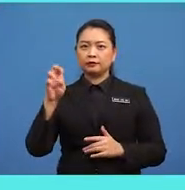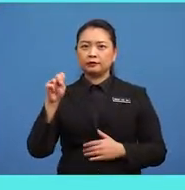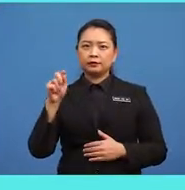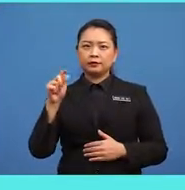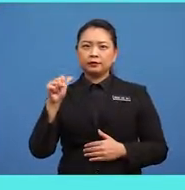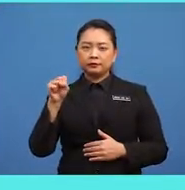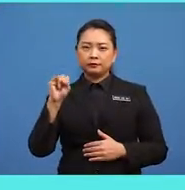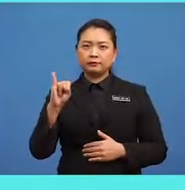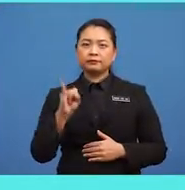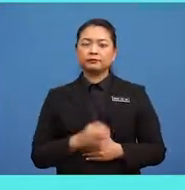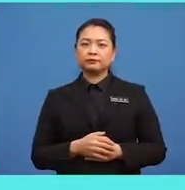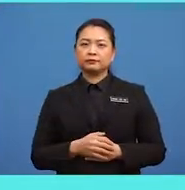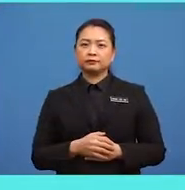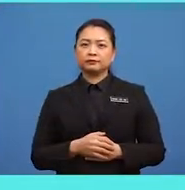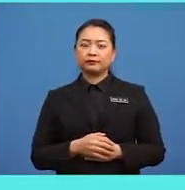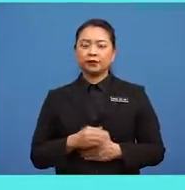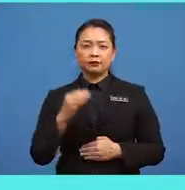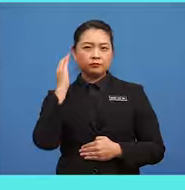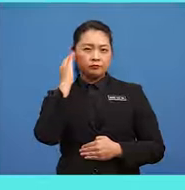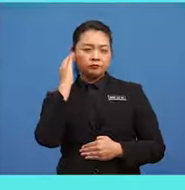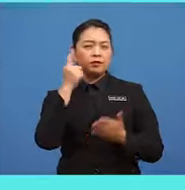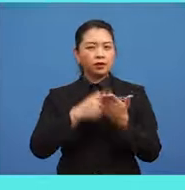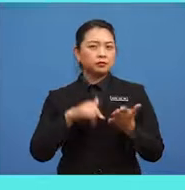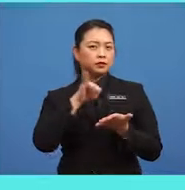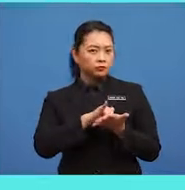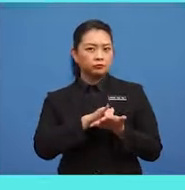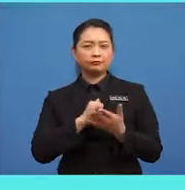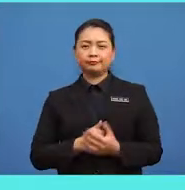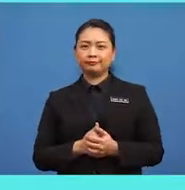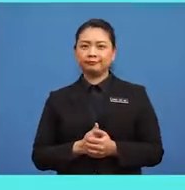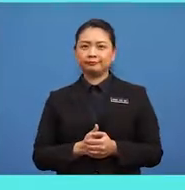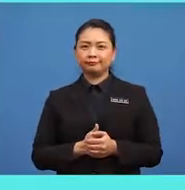fermentasi. Tahukah murid-murid apa jawapannya?